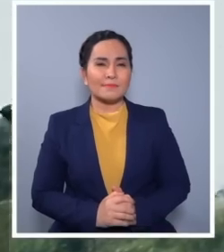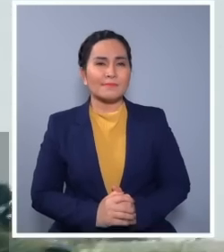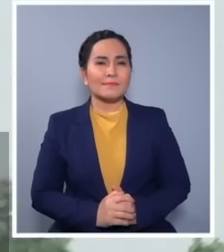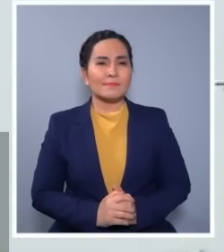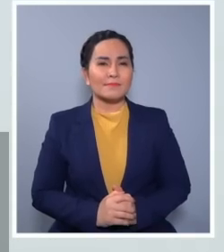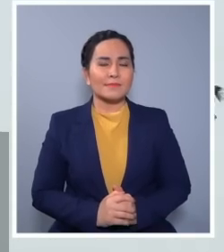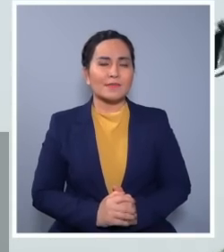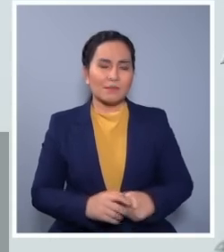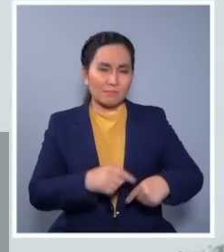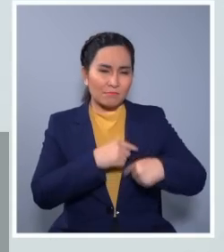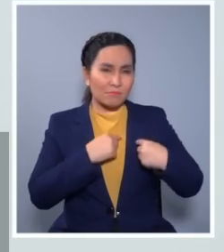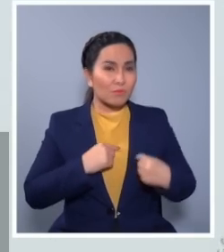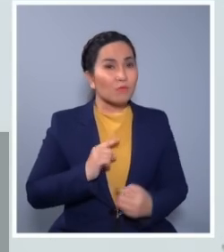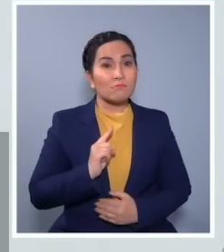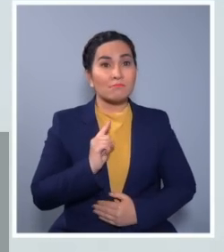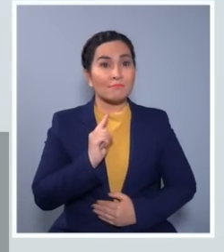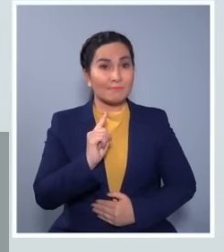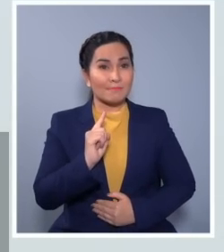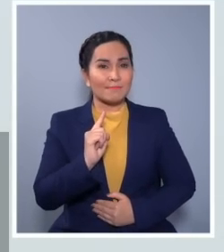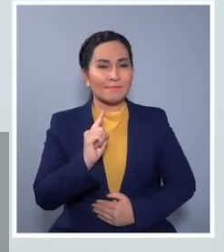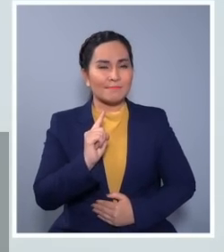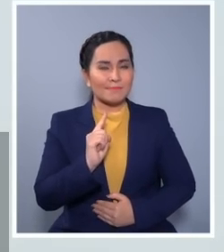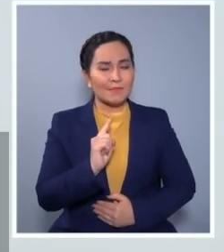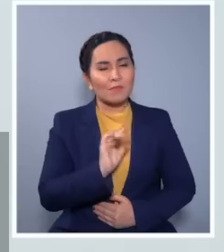หนึ่งดวงใจของเรา